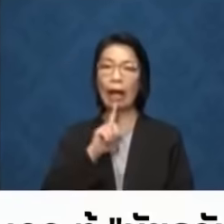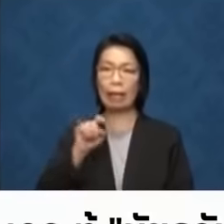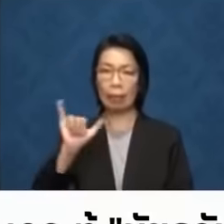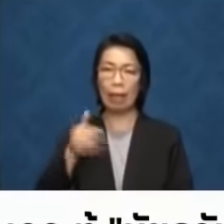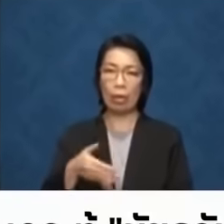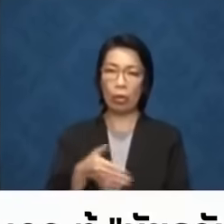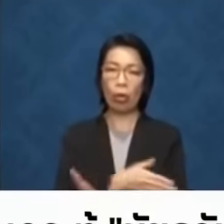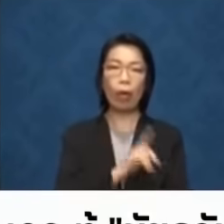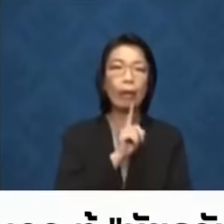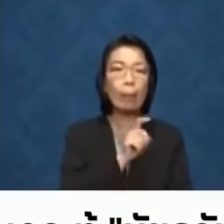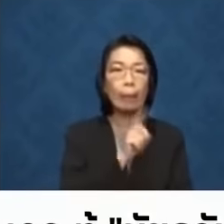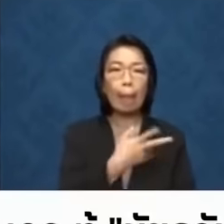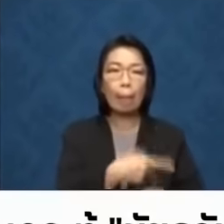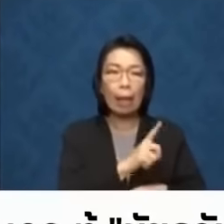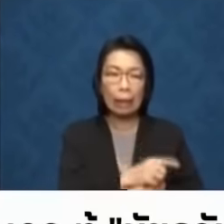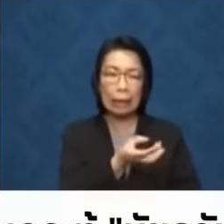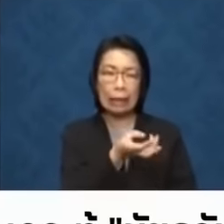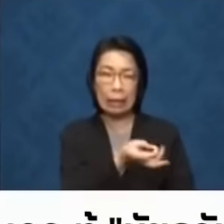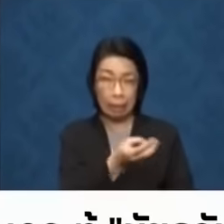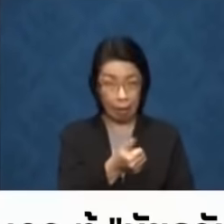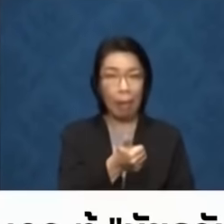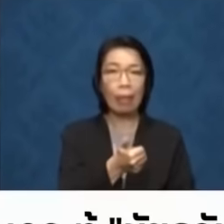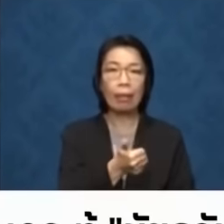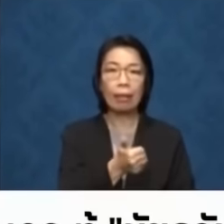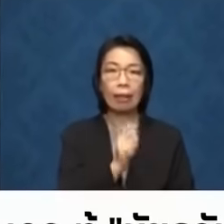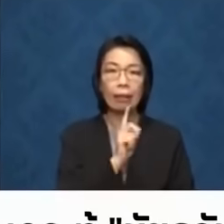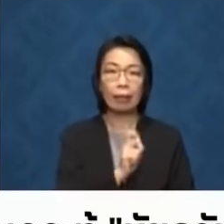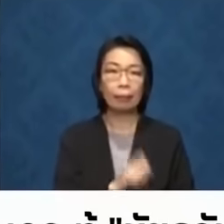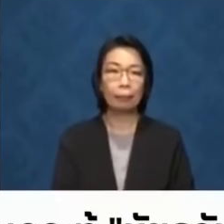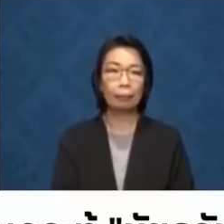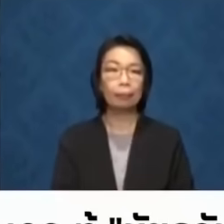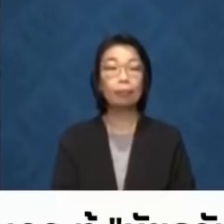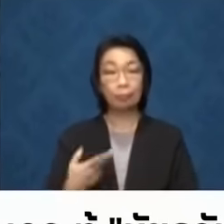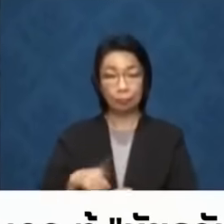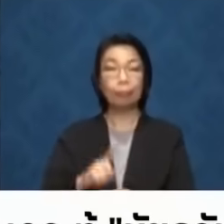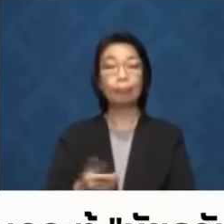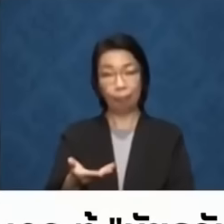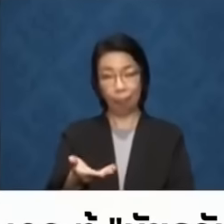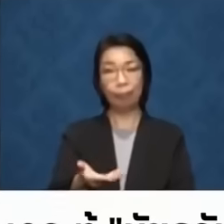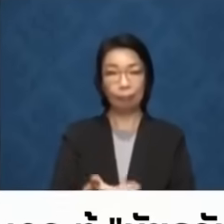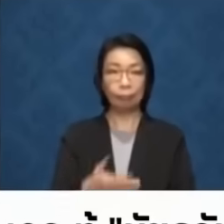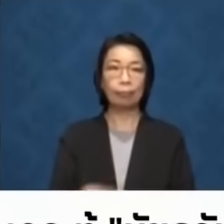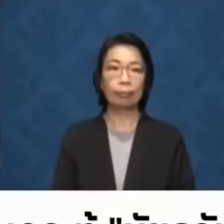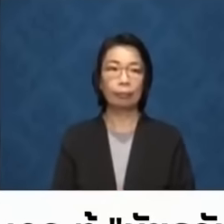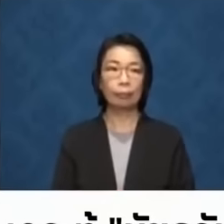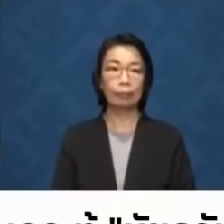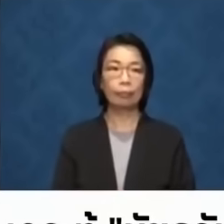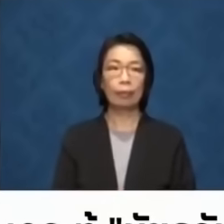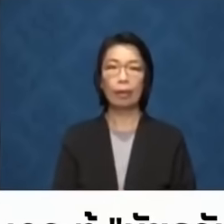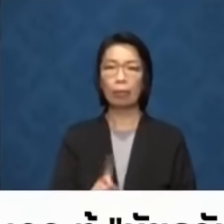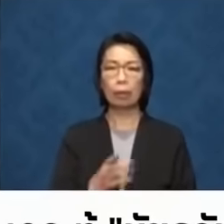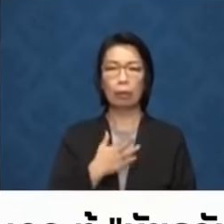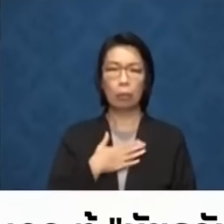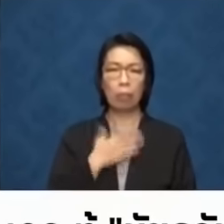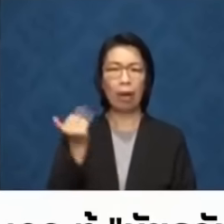กไปไหมคือพูดง่ายว่าคือถ้าท่านจะรวบมาแล้วก็ถามทีเดียวกันมันสักสามสี่คำถามแบบนี้เนี่ยแล้วท่านไม่ได้ถามมันต้องตกไปแล้วหรือเปล่าอ่ะ